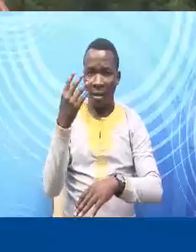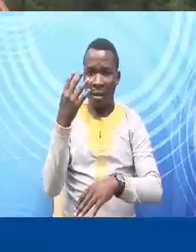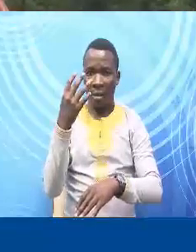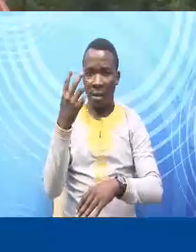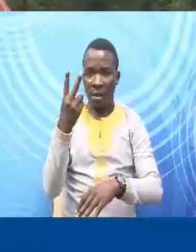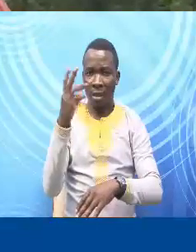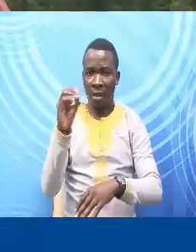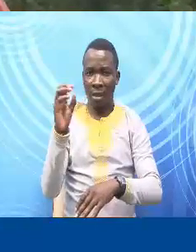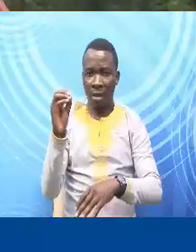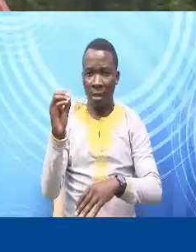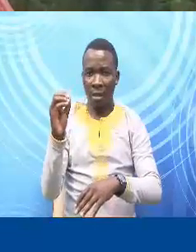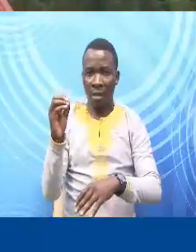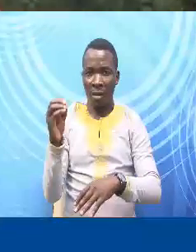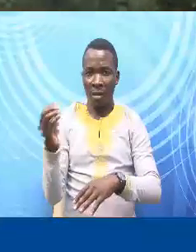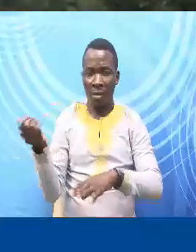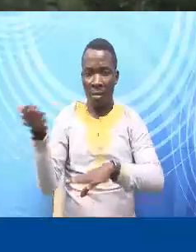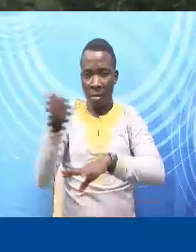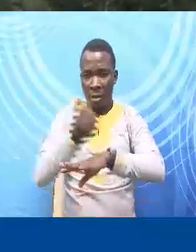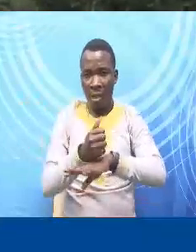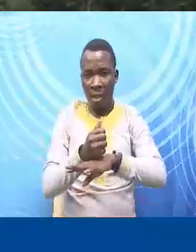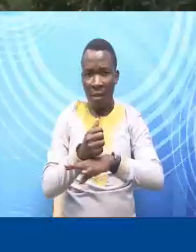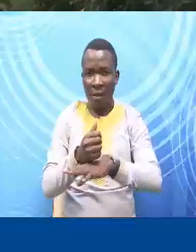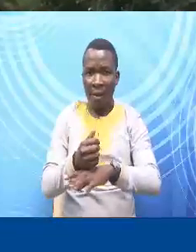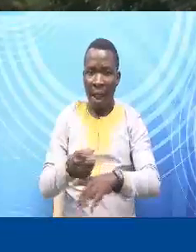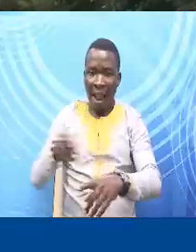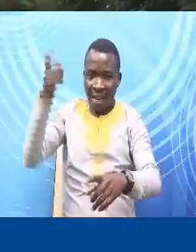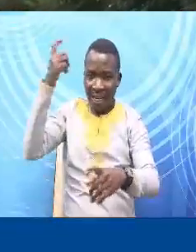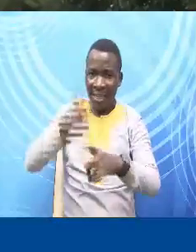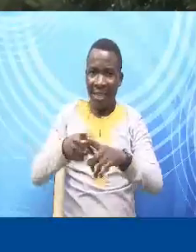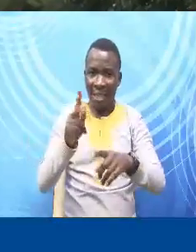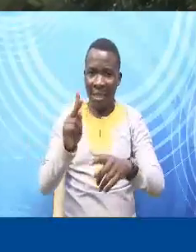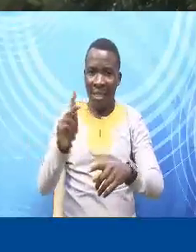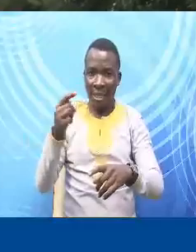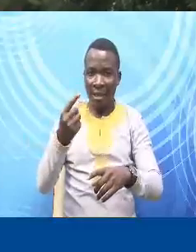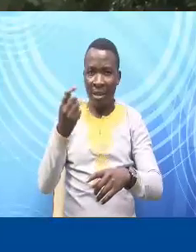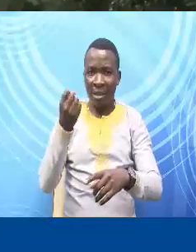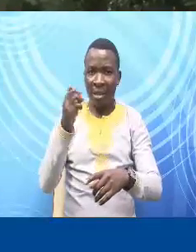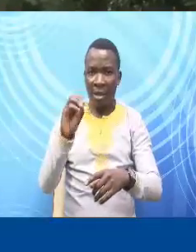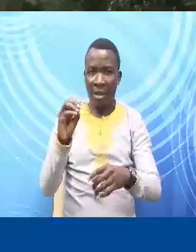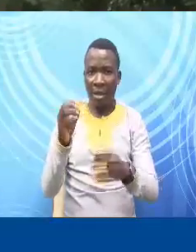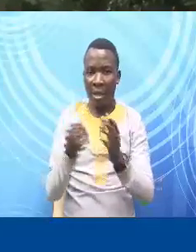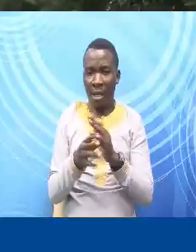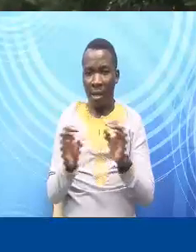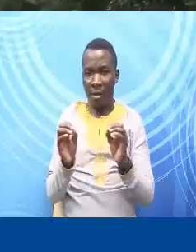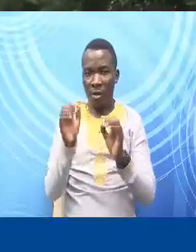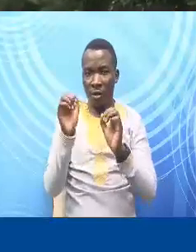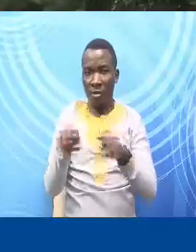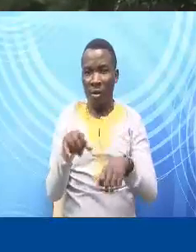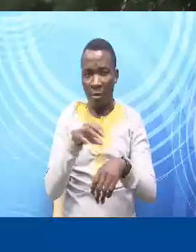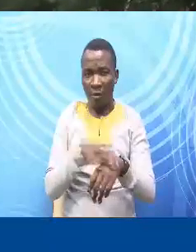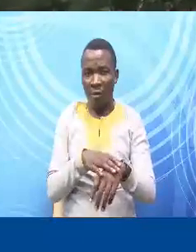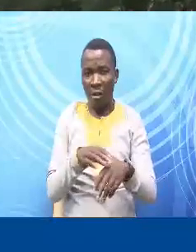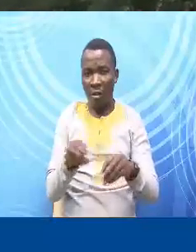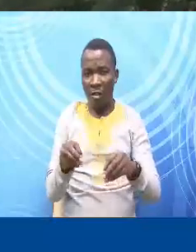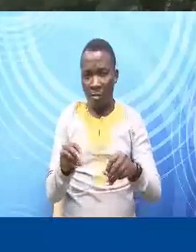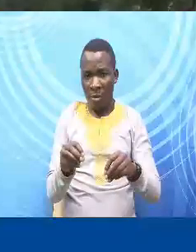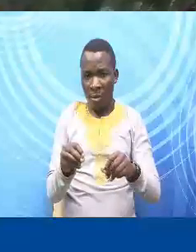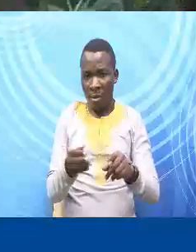ukarimeneraho n'inyundo y'ibiro 50 singira icyomba shobora gufata umucanga uyu